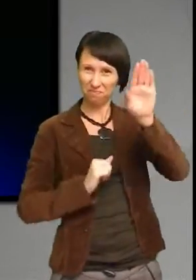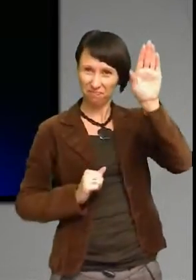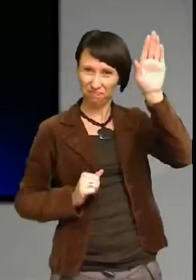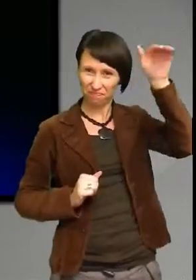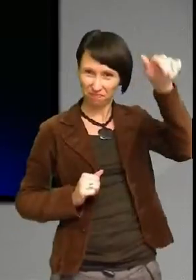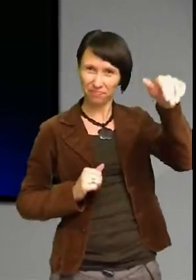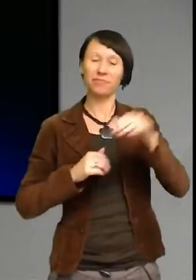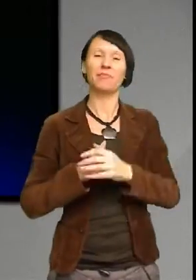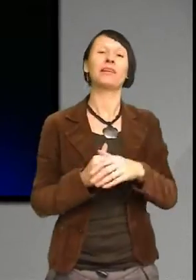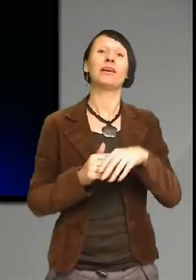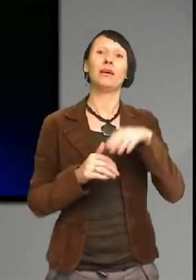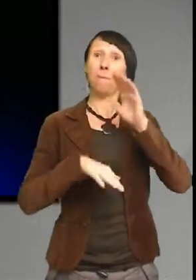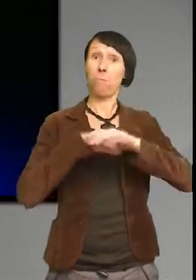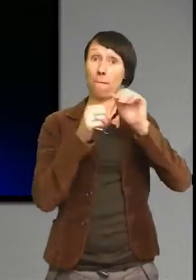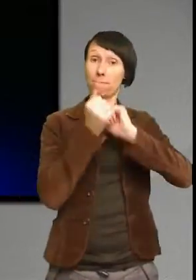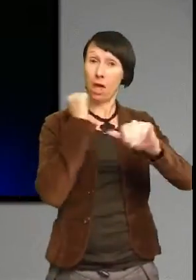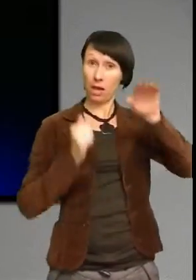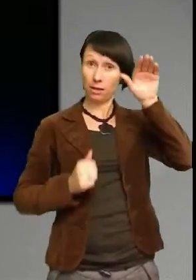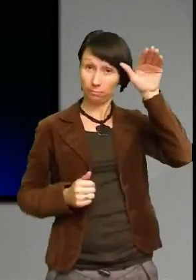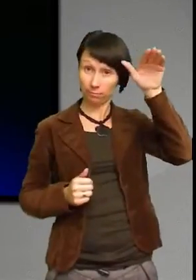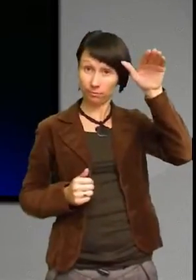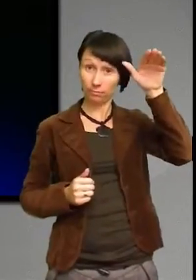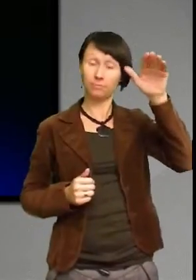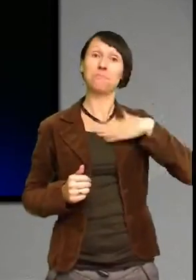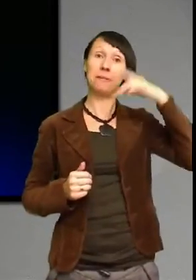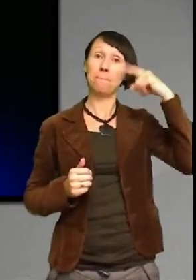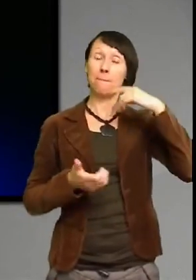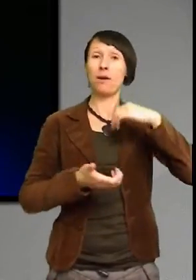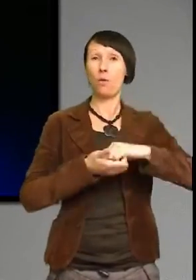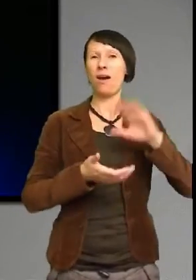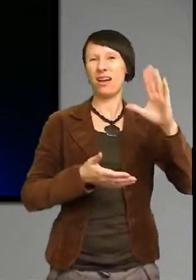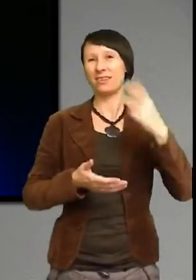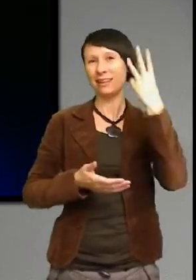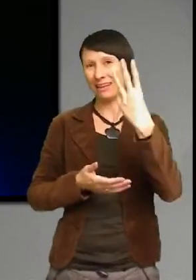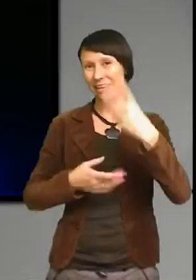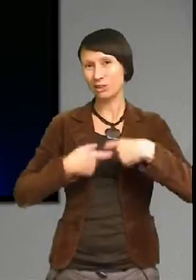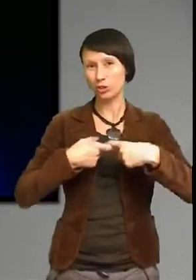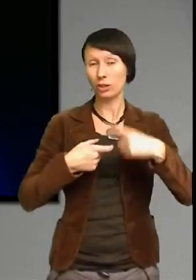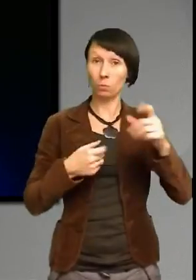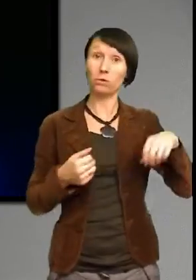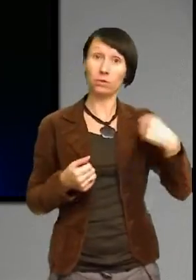Uppe på berget gick min pappa och hans tre systrar i den svenska stolan.